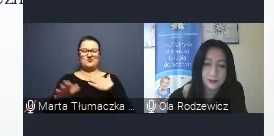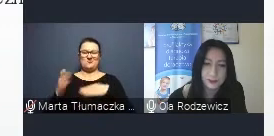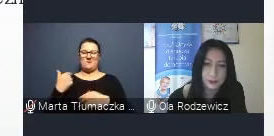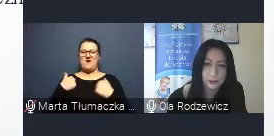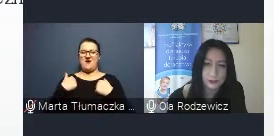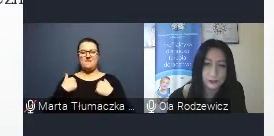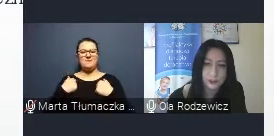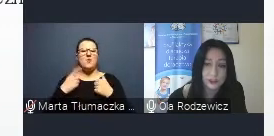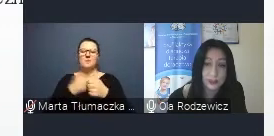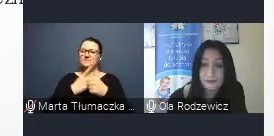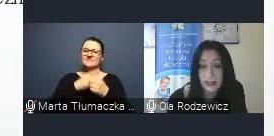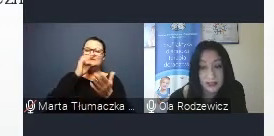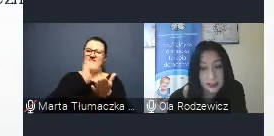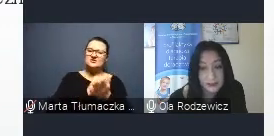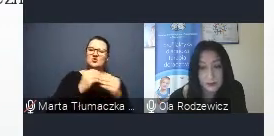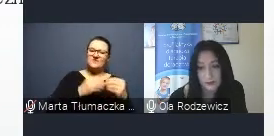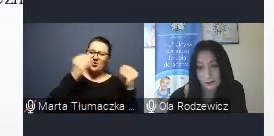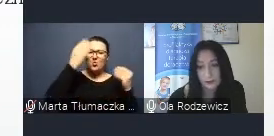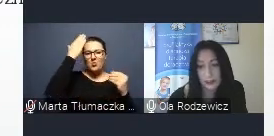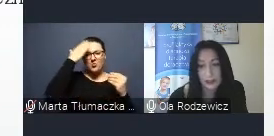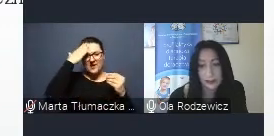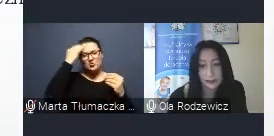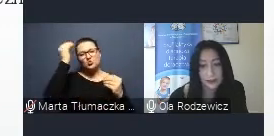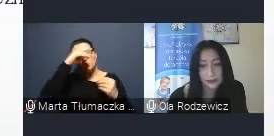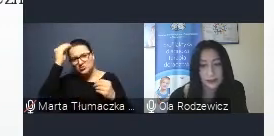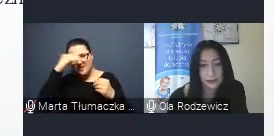zajęcia rozwijające umiejętność uczenia się. Nie wiem,